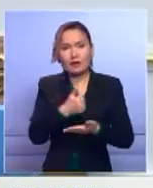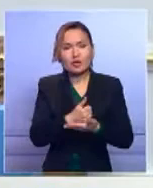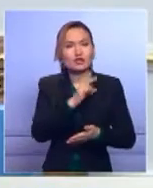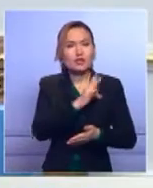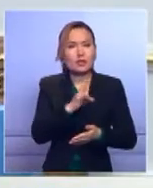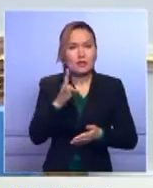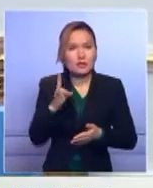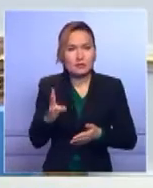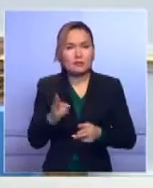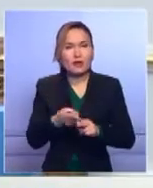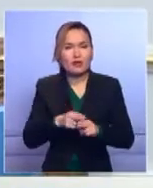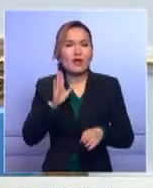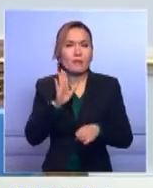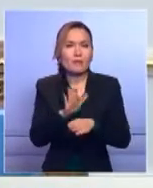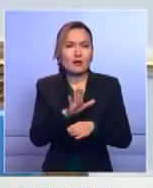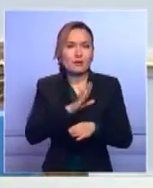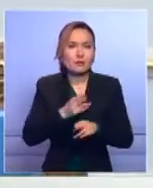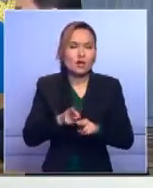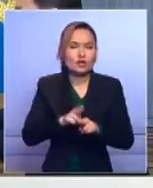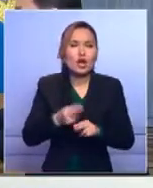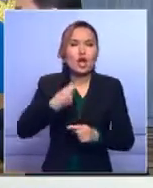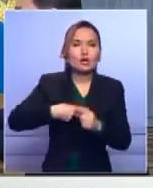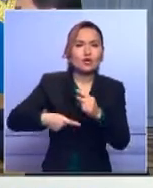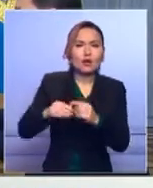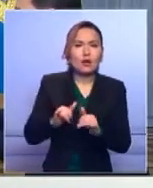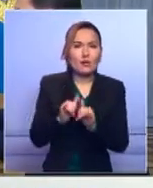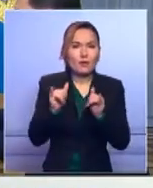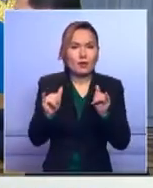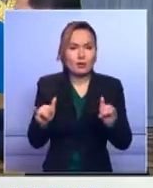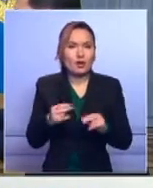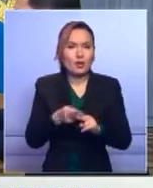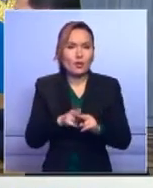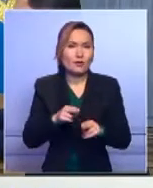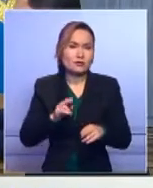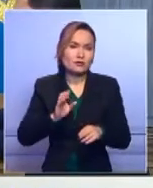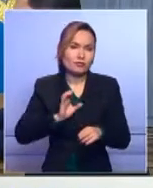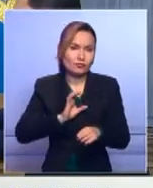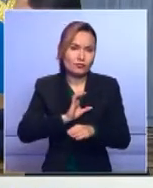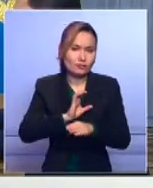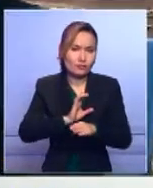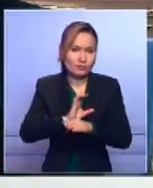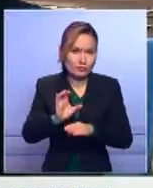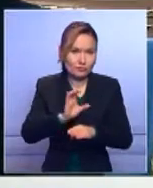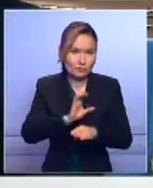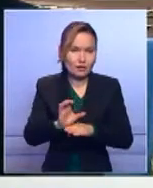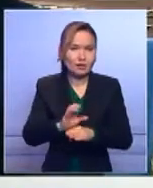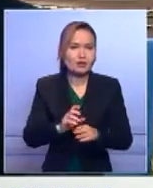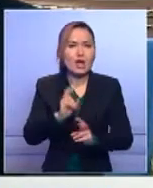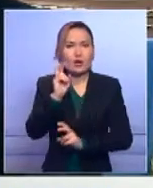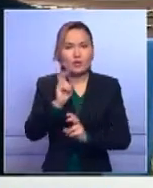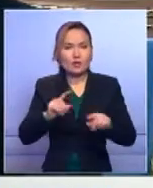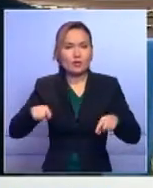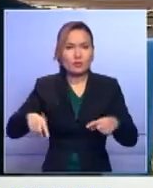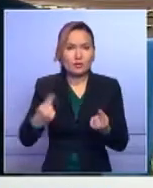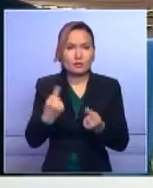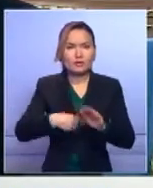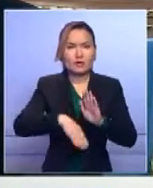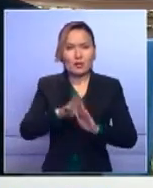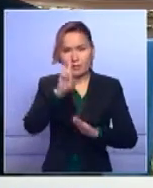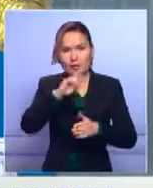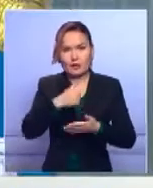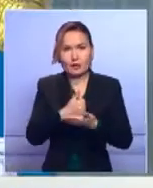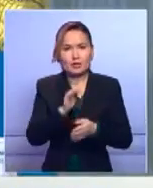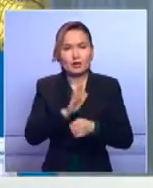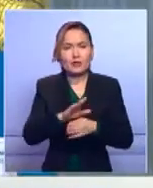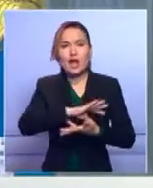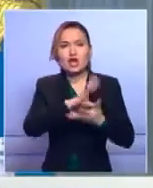жолында тексеруші мекемелер саны қысқартылып, жоспарлы тексерістер алынып тасталған жеткізді. Президент бұл үрдіс елдің ішкі